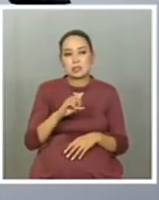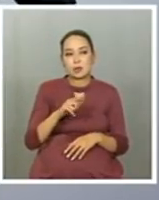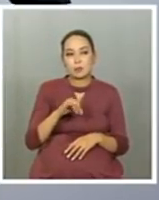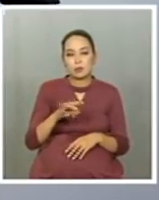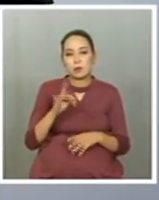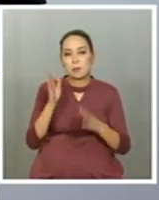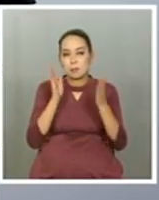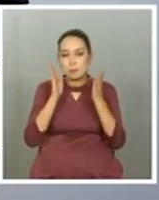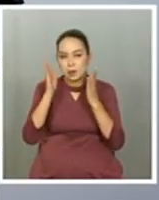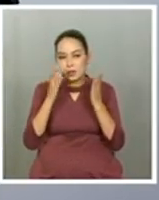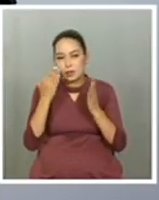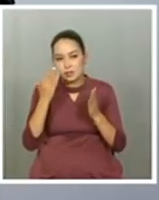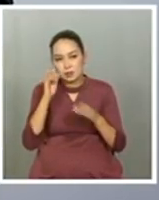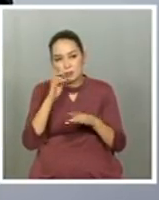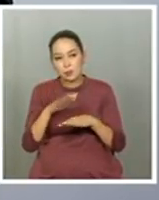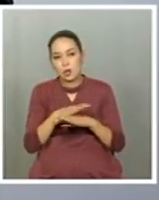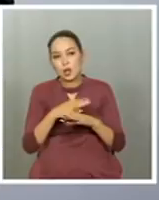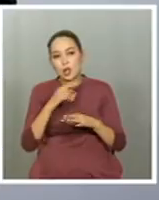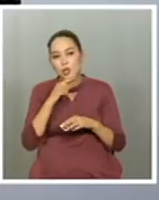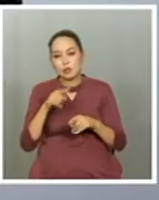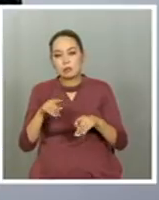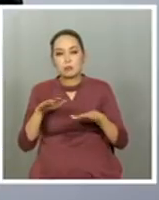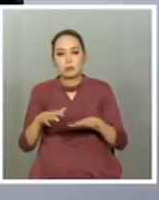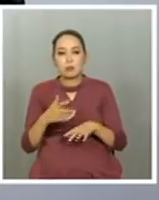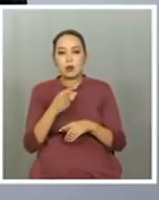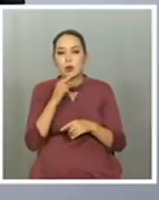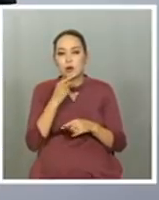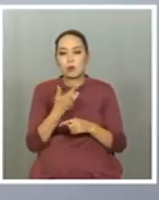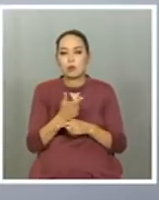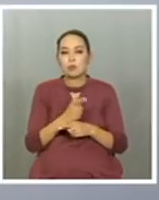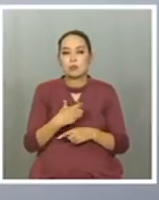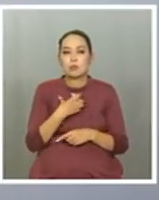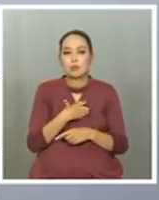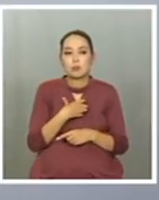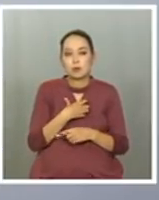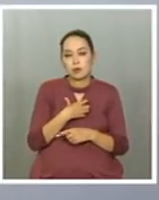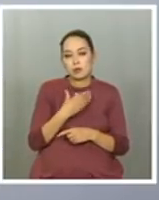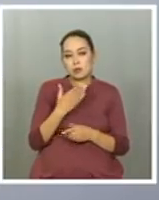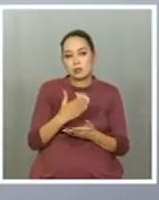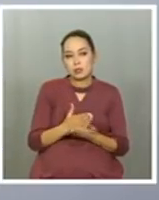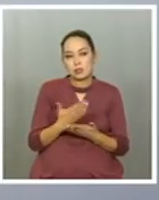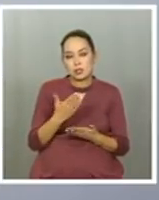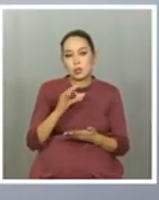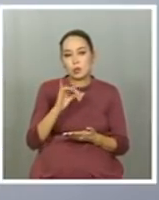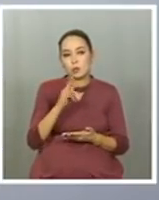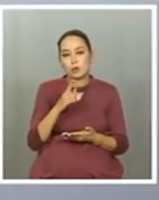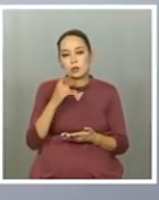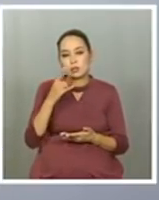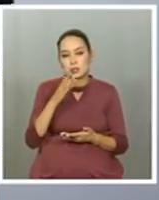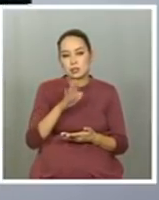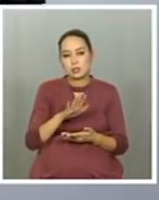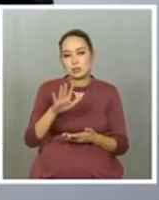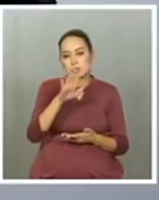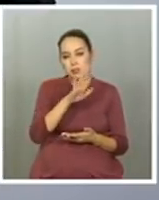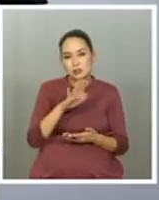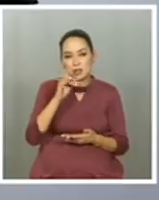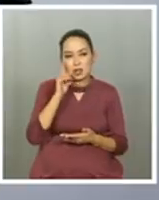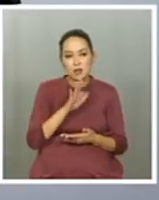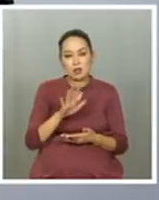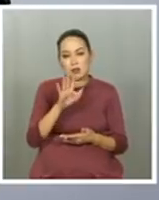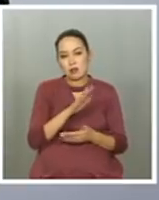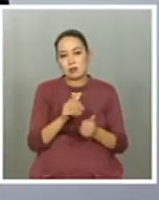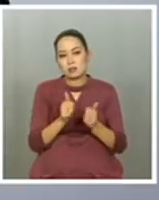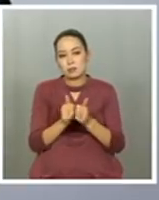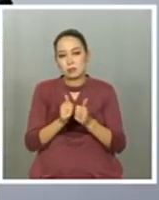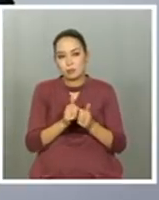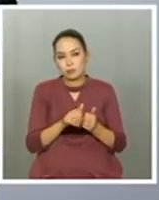мемлекеттерінің экономикада алатын орны ерекше. Ол мемлекеттер осы оңтүстік шығыс Азия мемлекеттерінің арасында көшбасшы мемлекеттердің бірі.